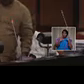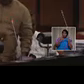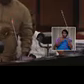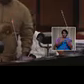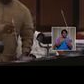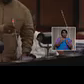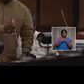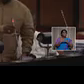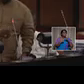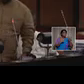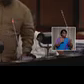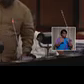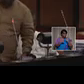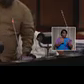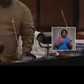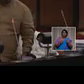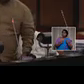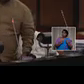தர பிரஜைகளாக